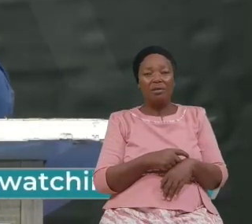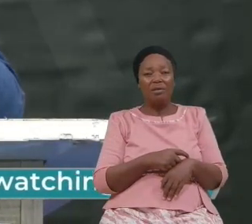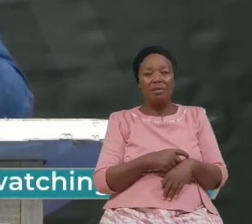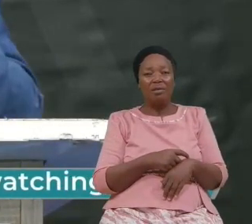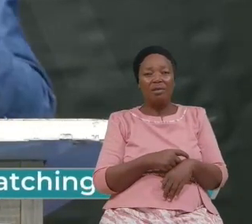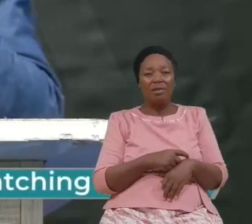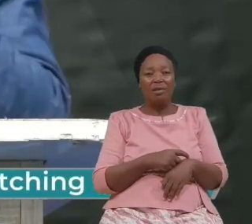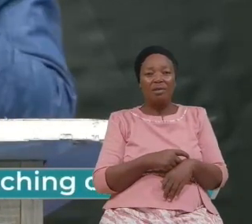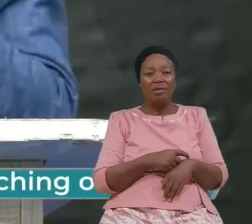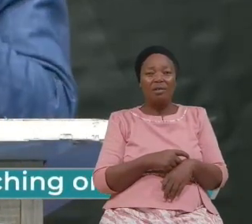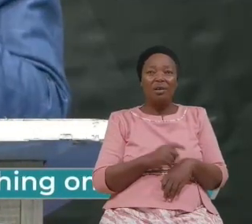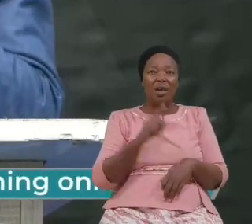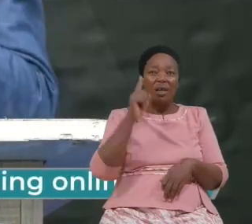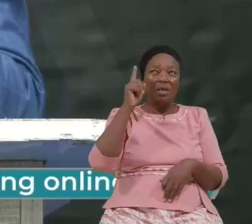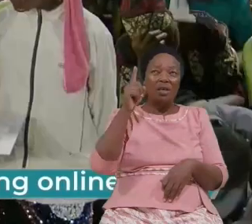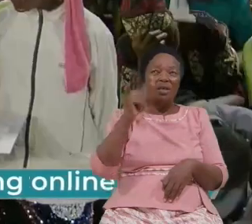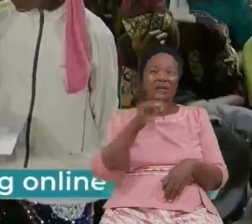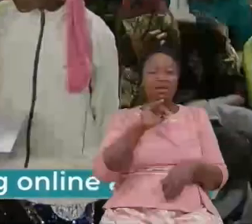son intersection